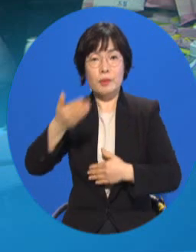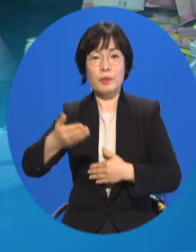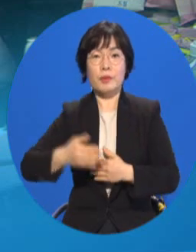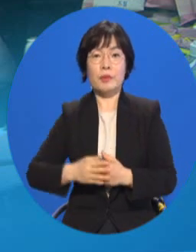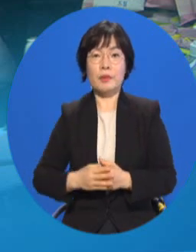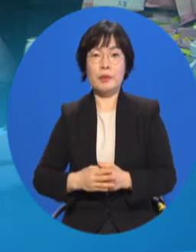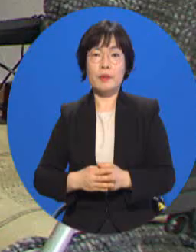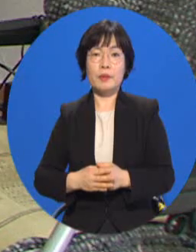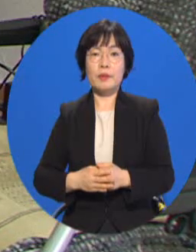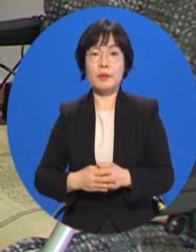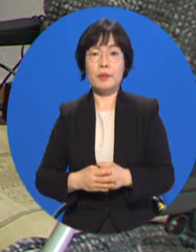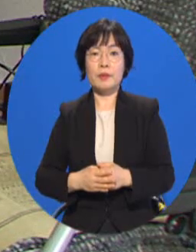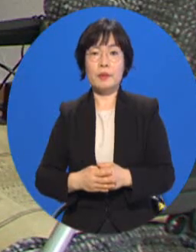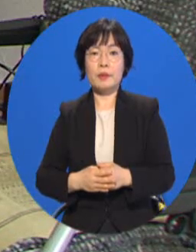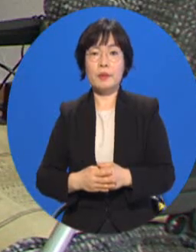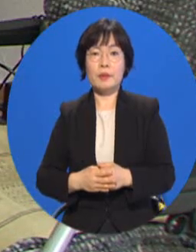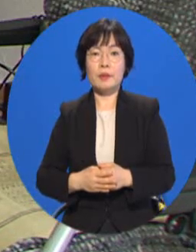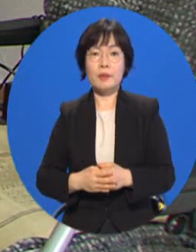취재했습니다.